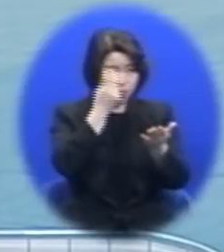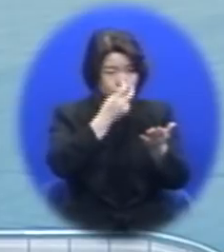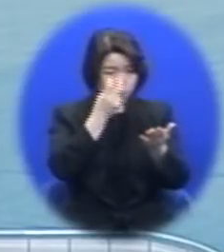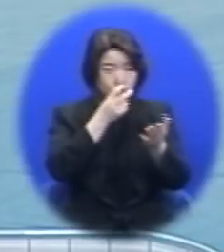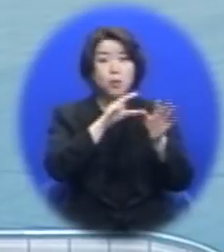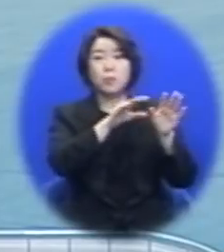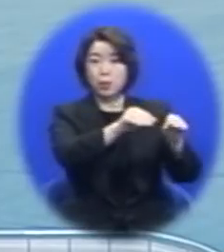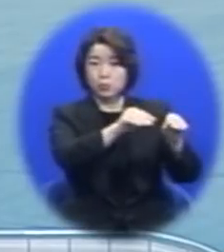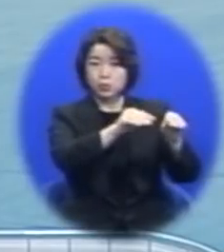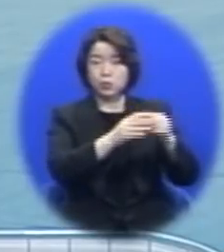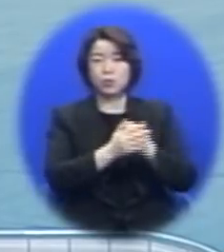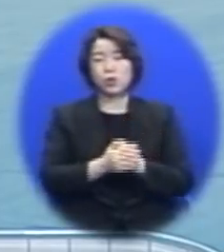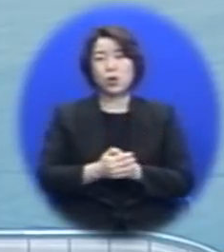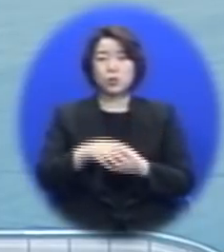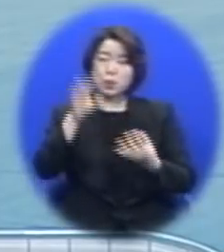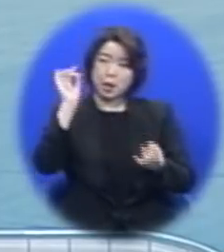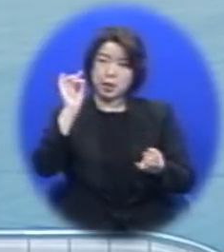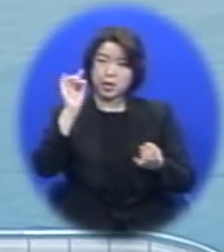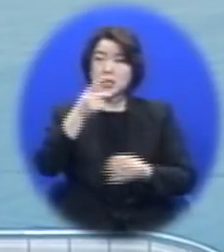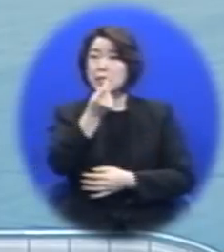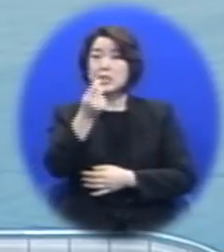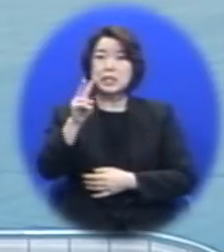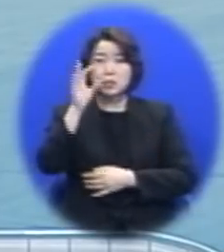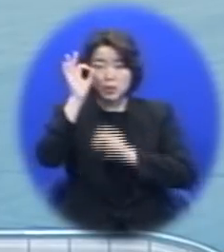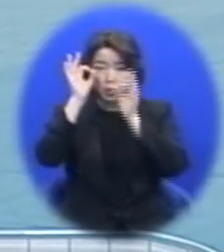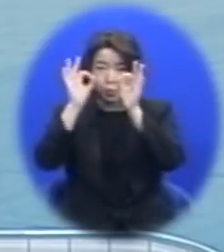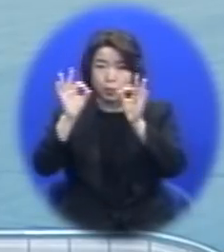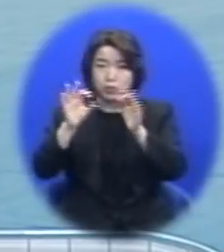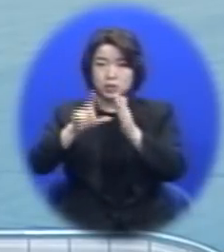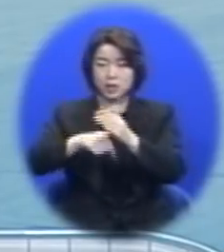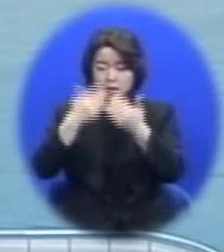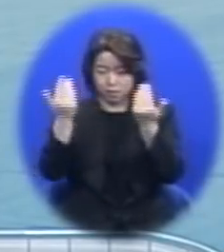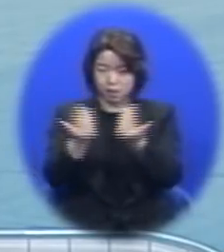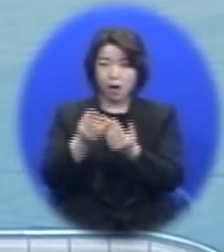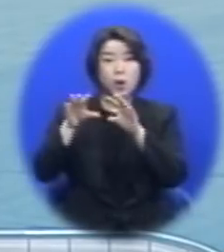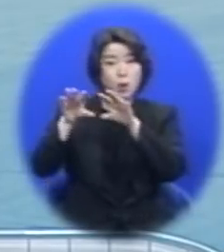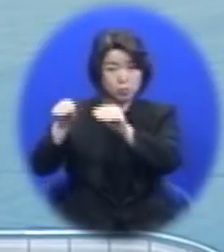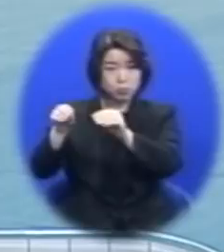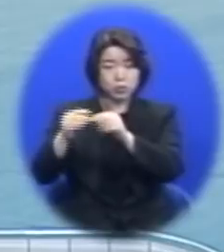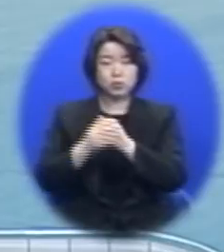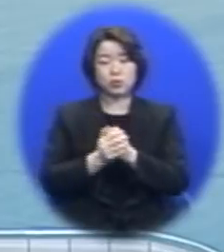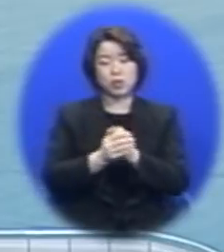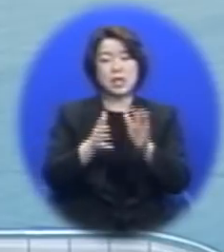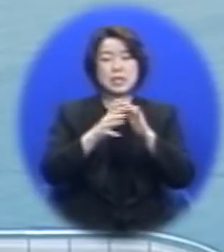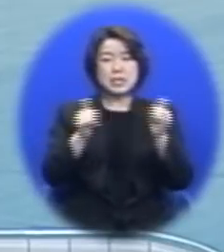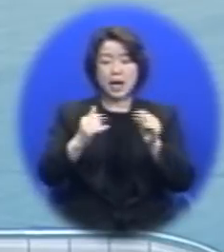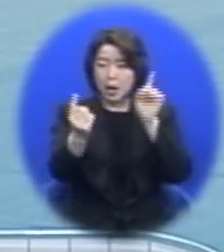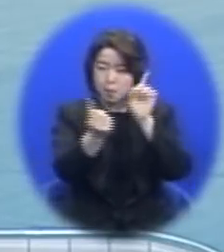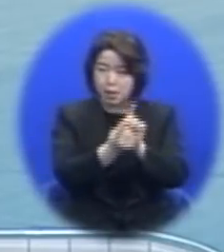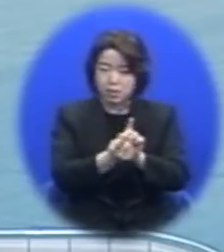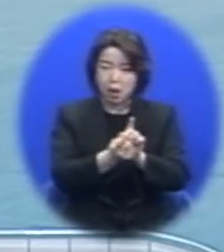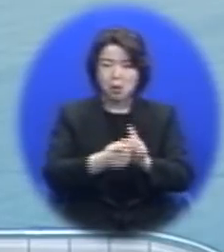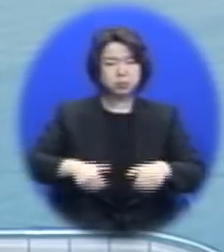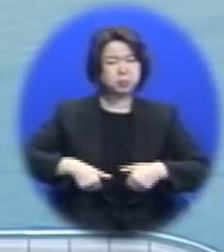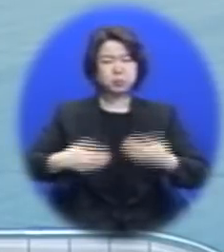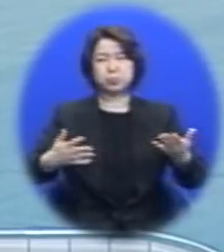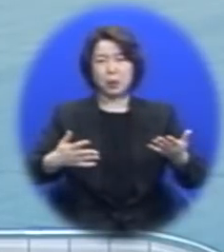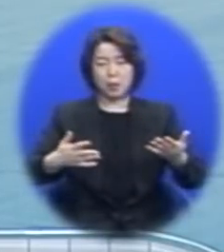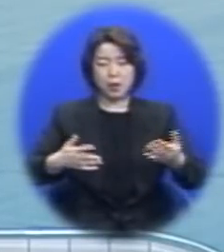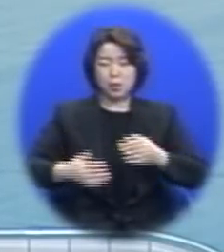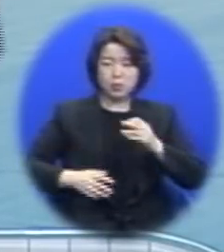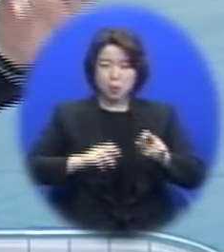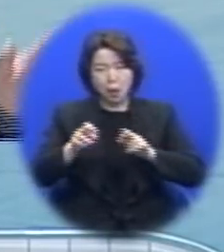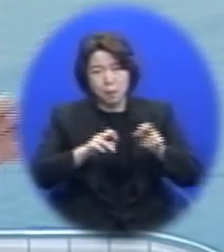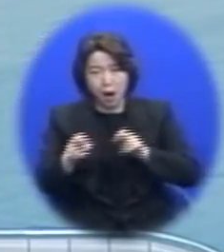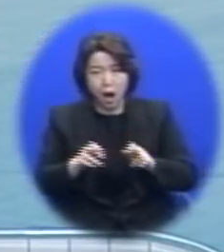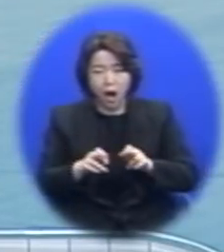그만하고, 그냥 가만히 TV 보는 시간 다 그만하고, 사람들하고 만나서 쓸데없는 말 하거나 오락을 하거나